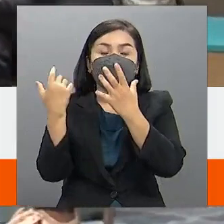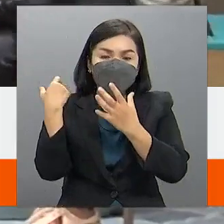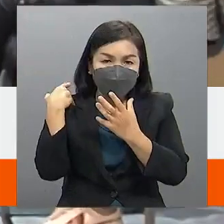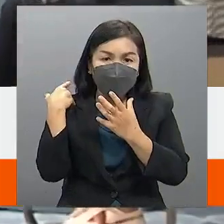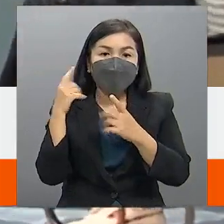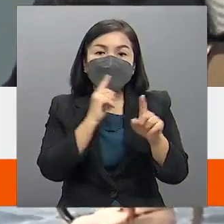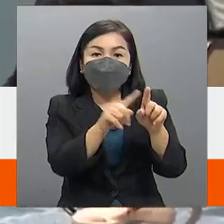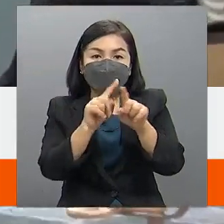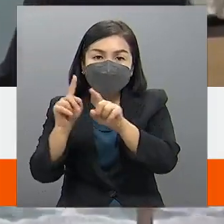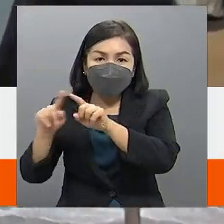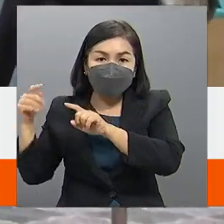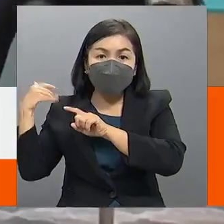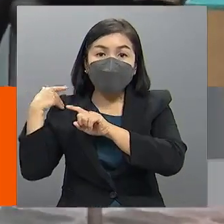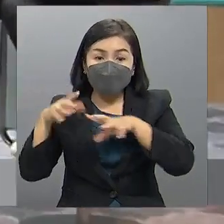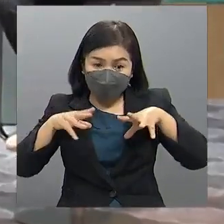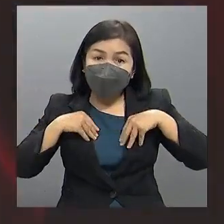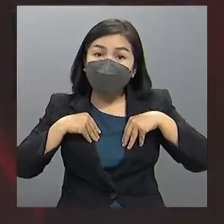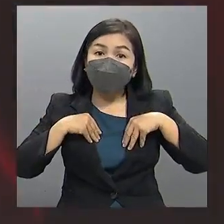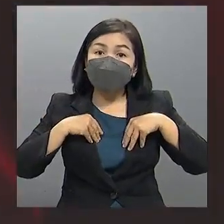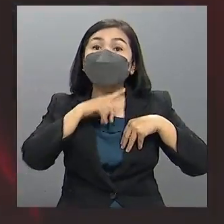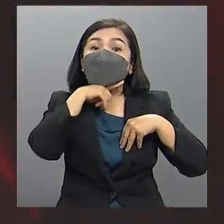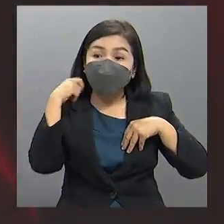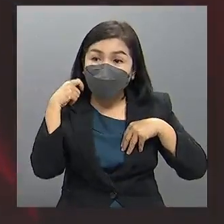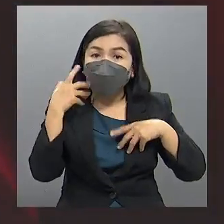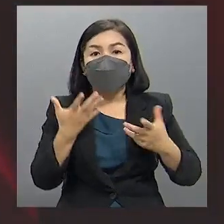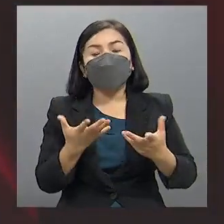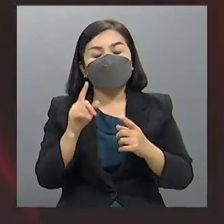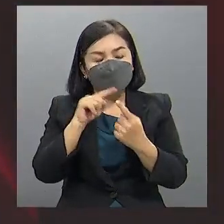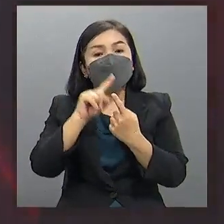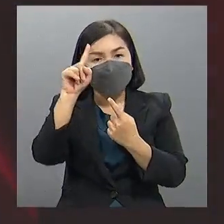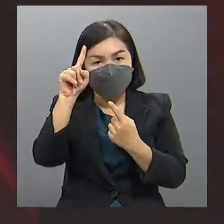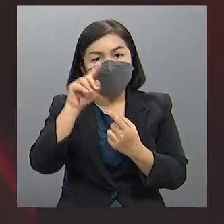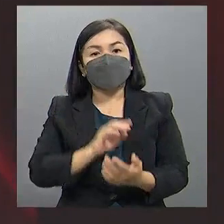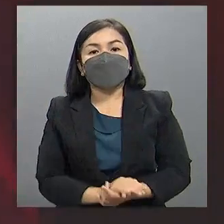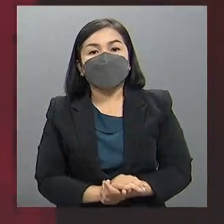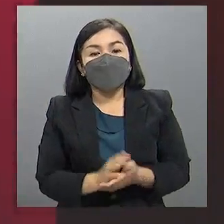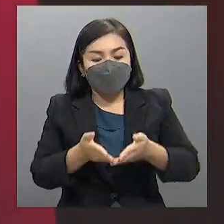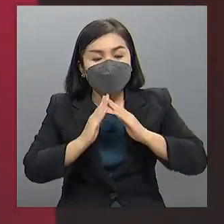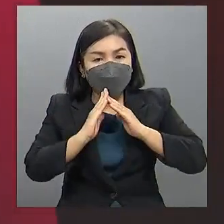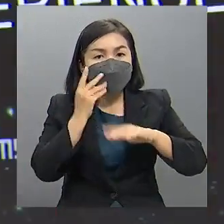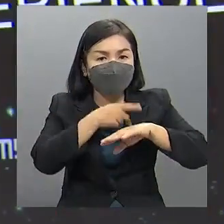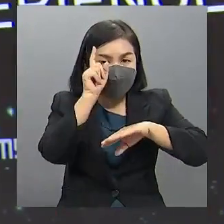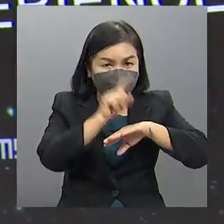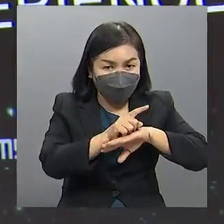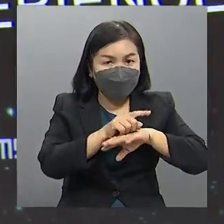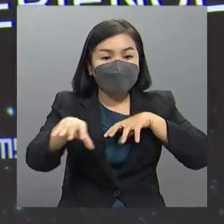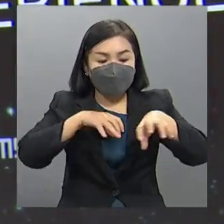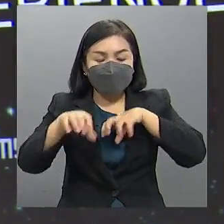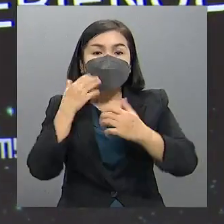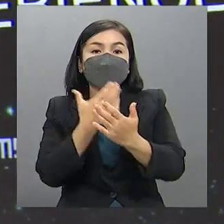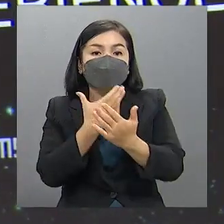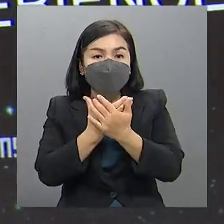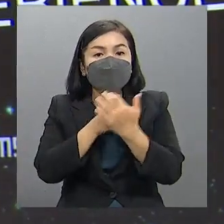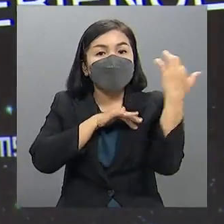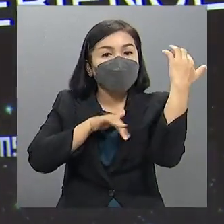รับความเสี่ยงได้ไม่เท่ากันนั้นคือประเด็นนะคะผู้ก่อตั้งและประธานเจ้าหน้าที่บริหารบริษัทปิดครับ Capitalครบ